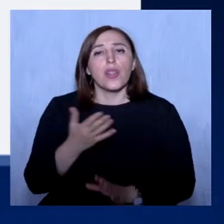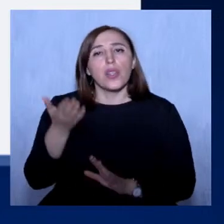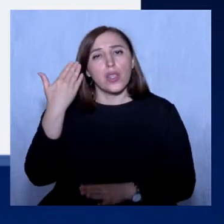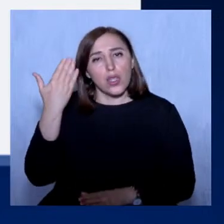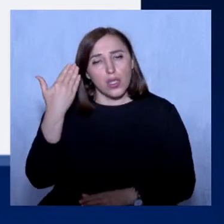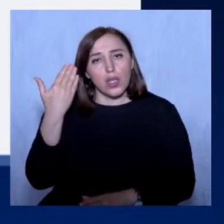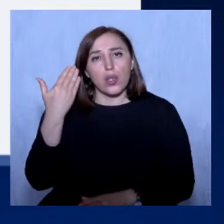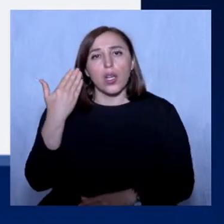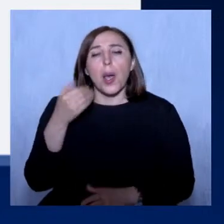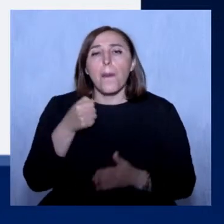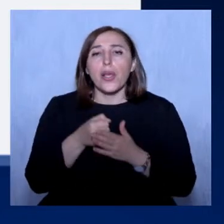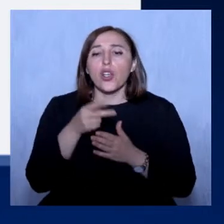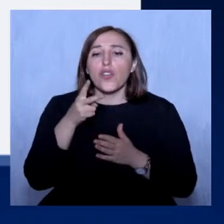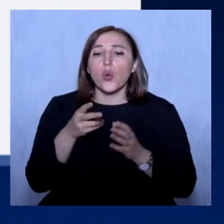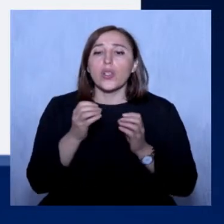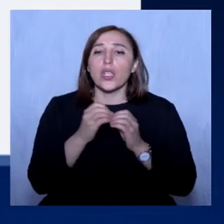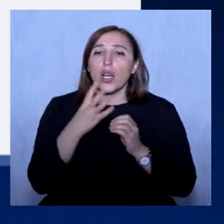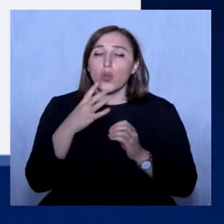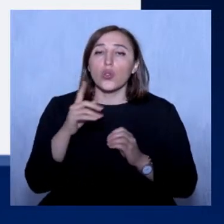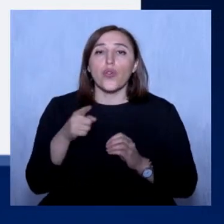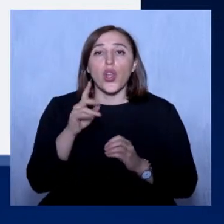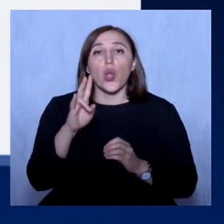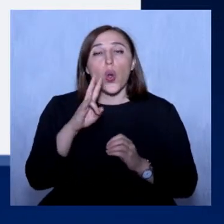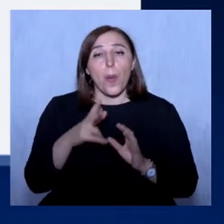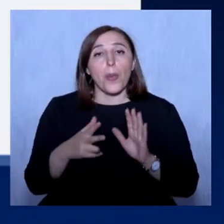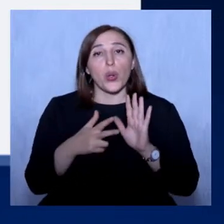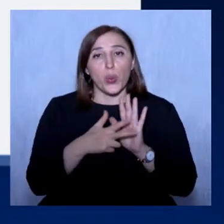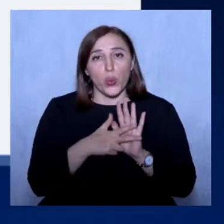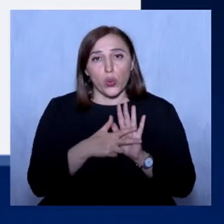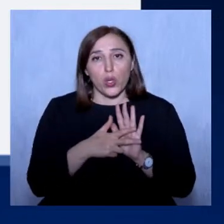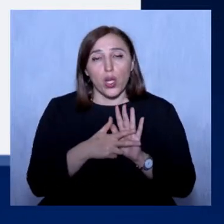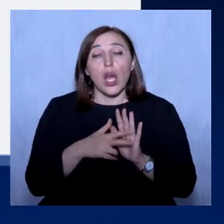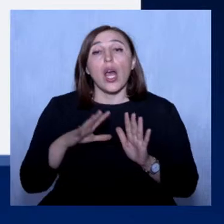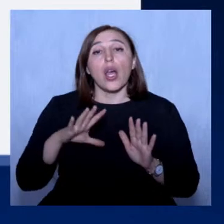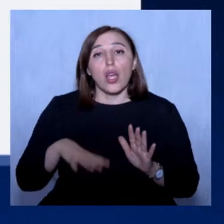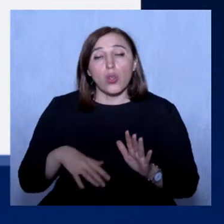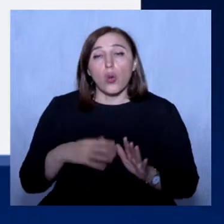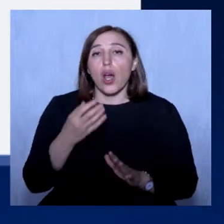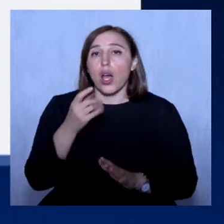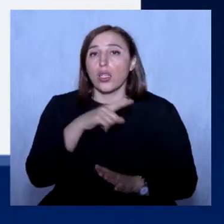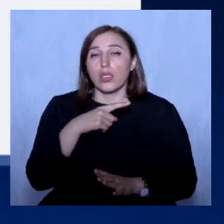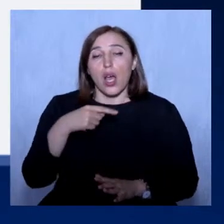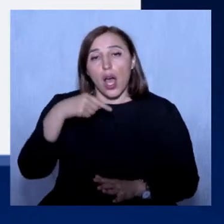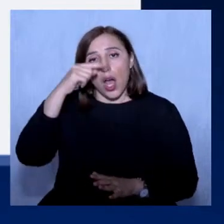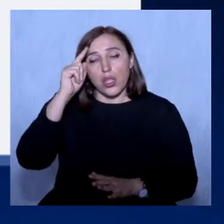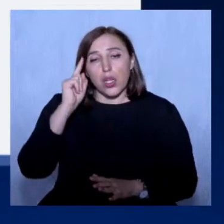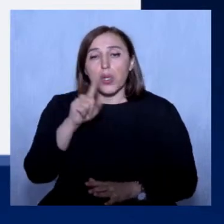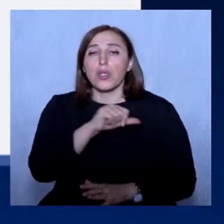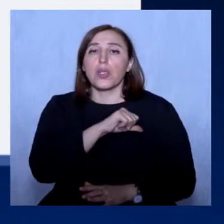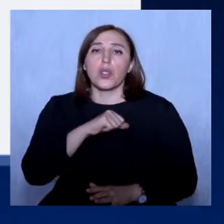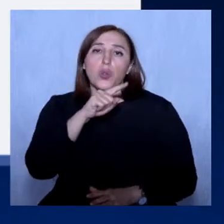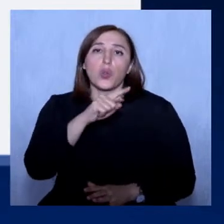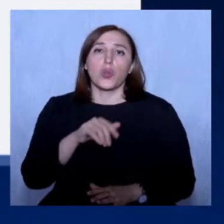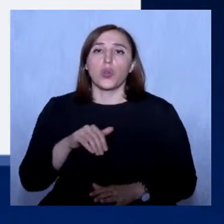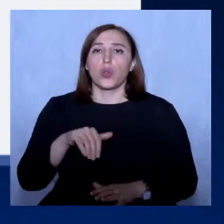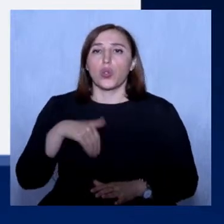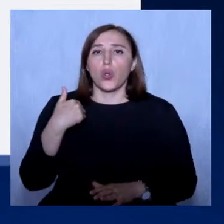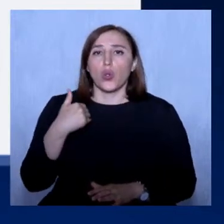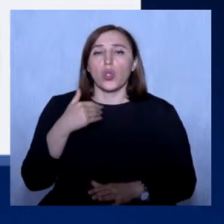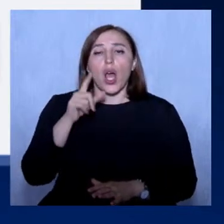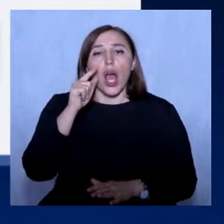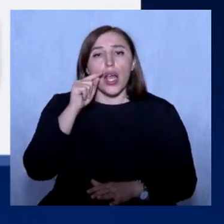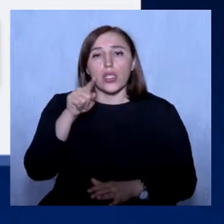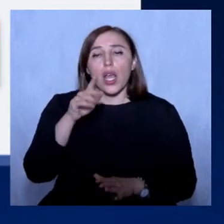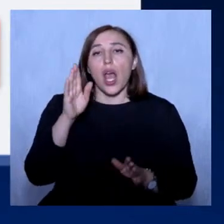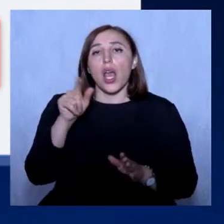նաև նախգին ու մինչև 2014-թվականի նոյեմբերի ութը։ Ինչից հետո ադրբեջանական կողմ է իր նախաձարնությամբ դացարը լեղ կթվել